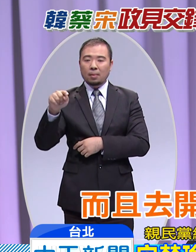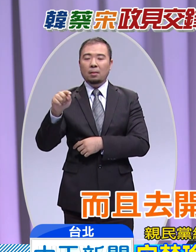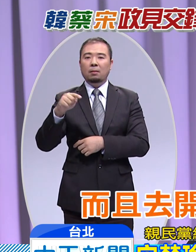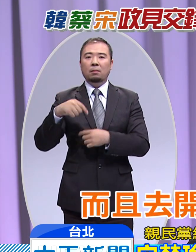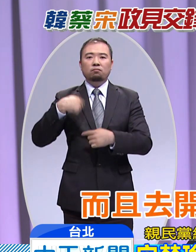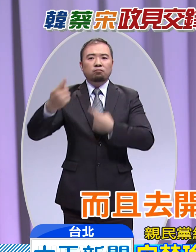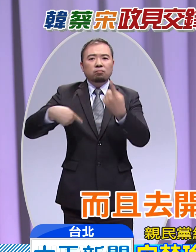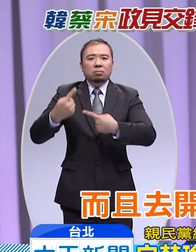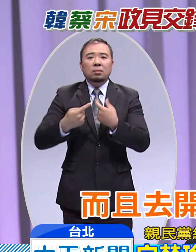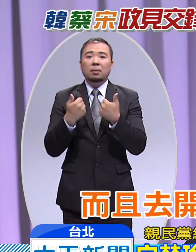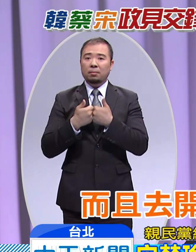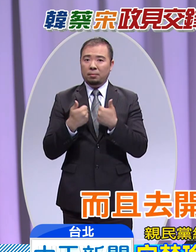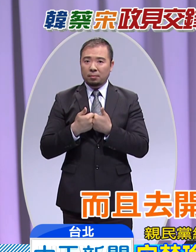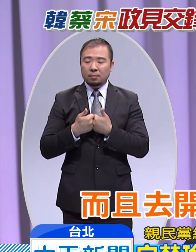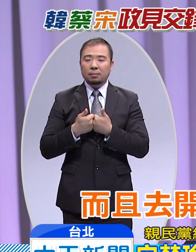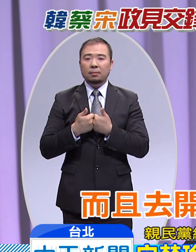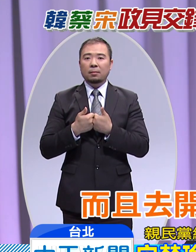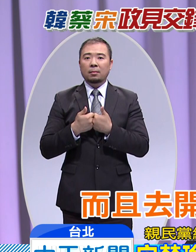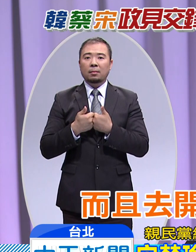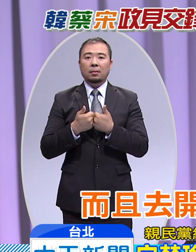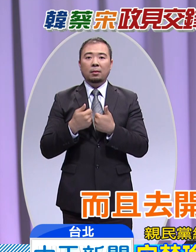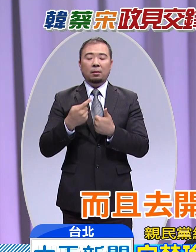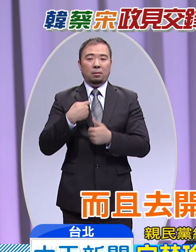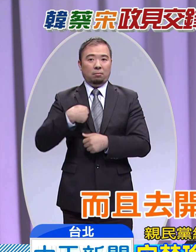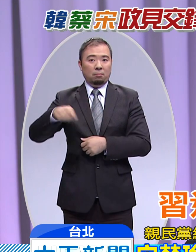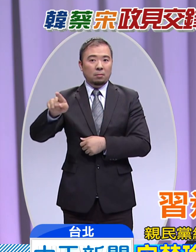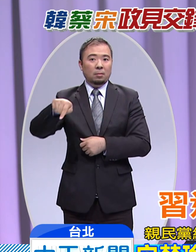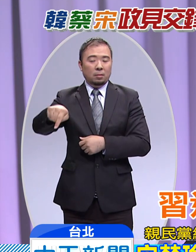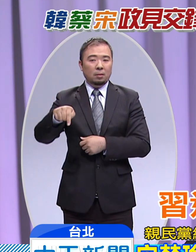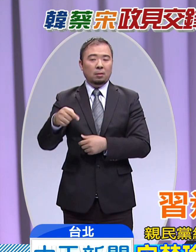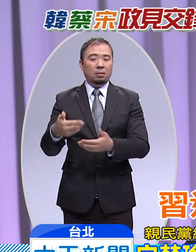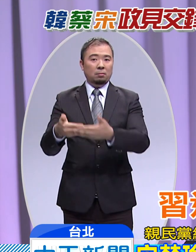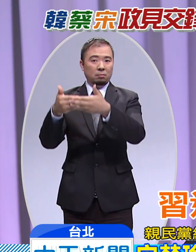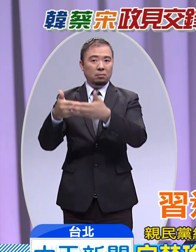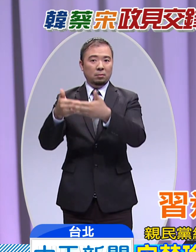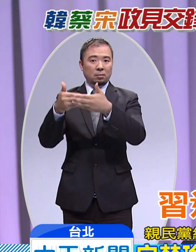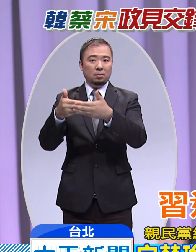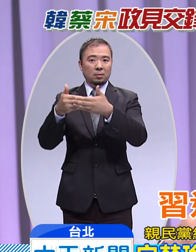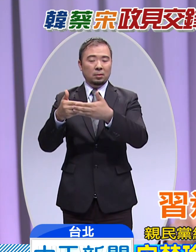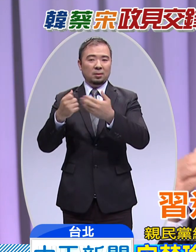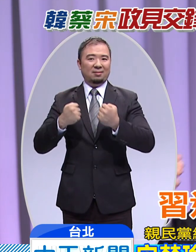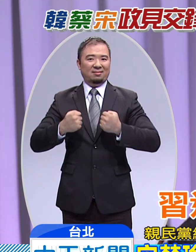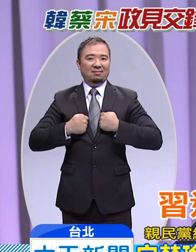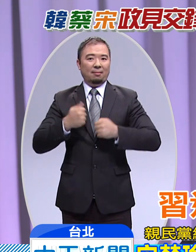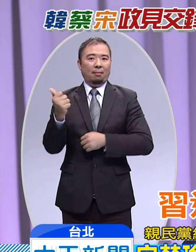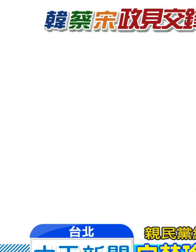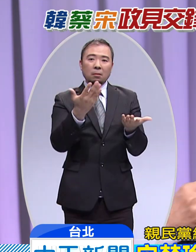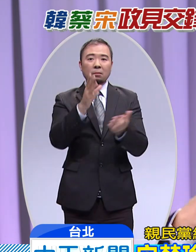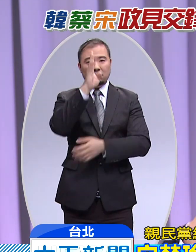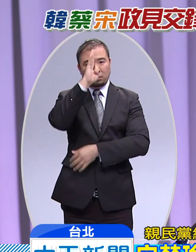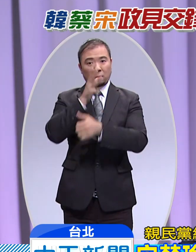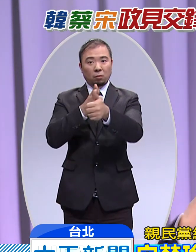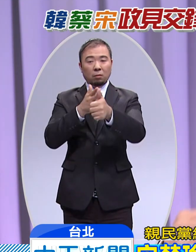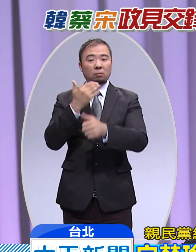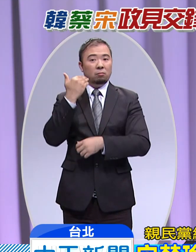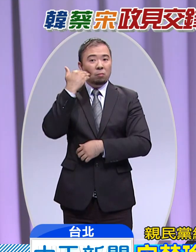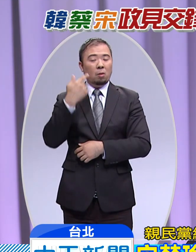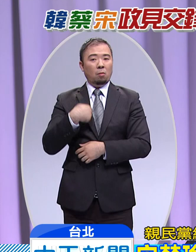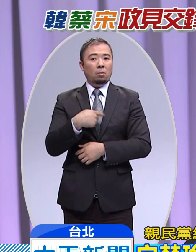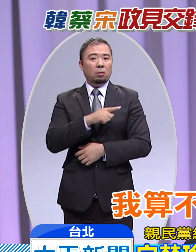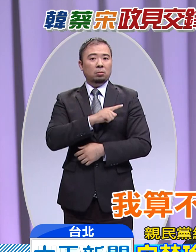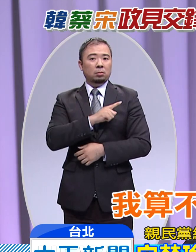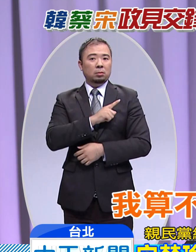且去开会我跟对岸的领导人习近平先生有交流，我今天自